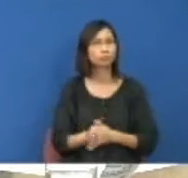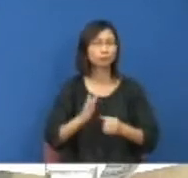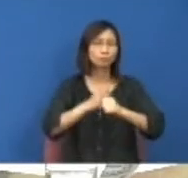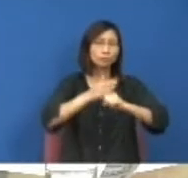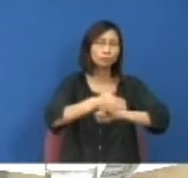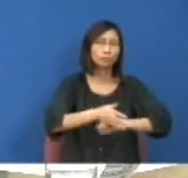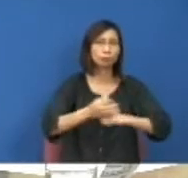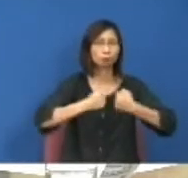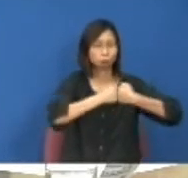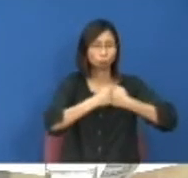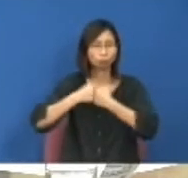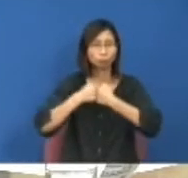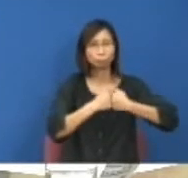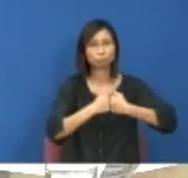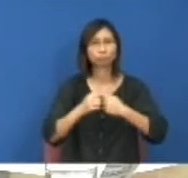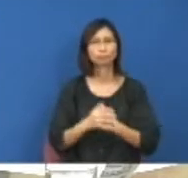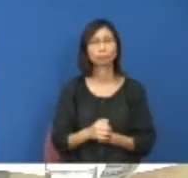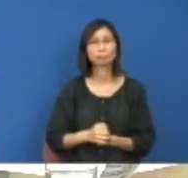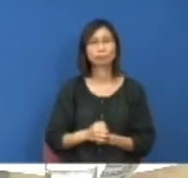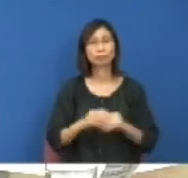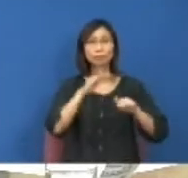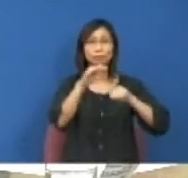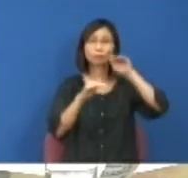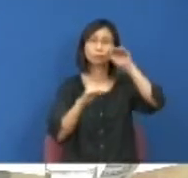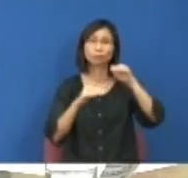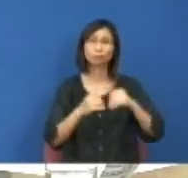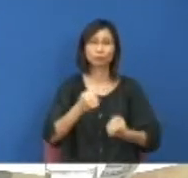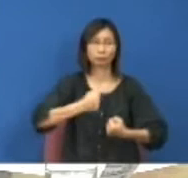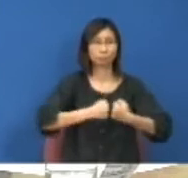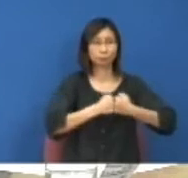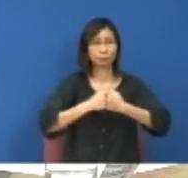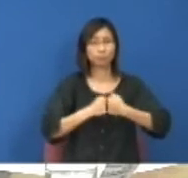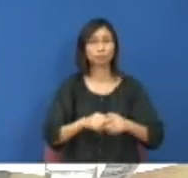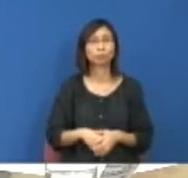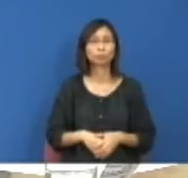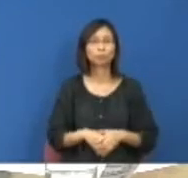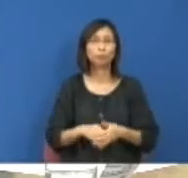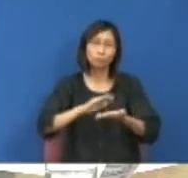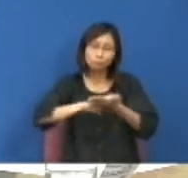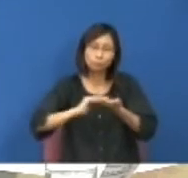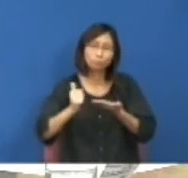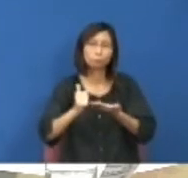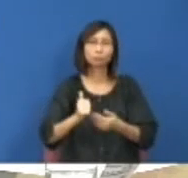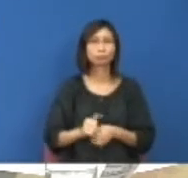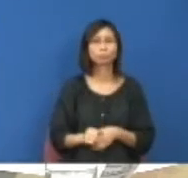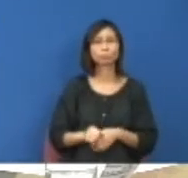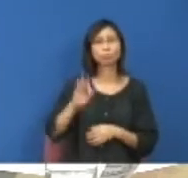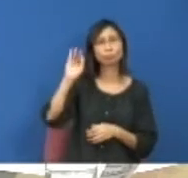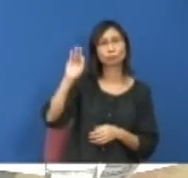咪？咁所以你話講階級鬥爭就冇得清楚得個法國革命啊嘛，法國革命由